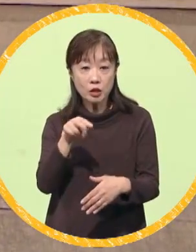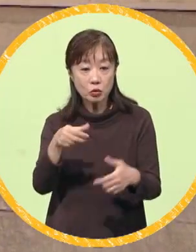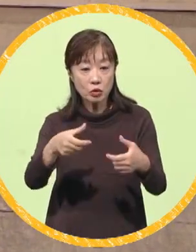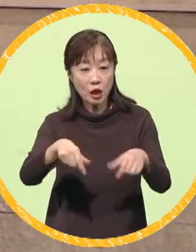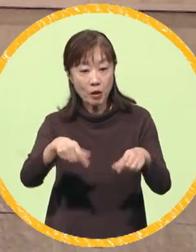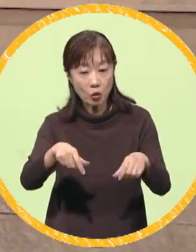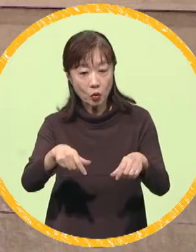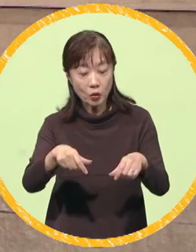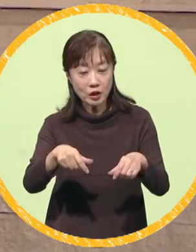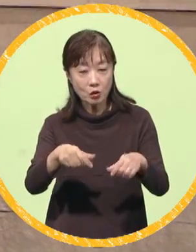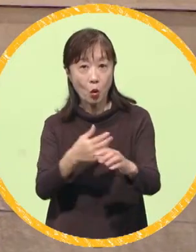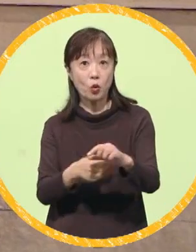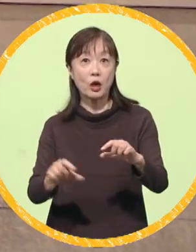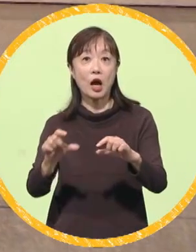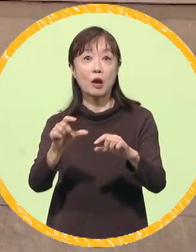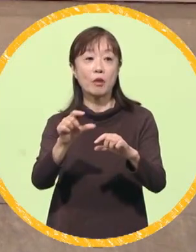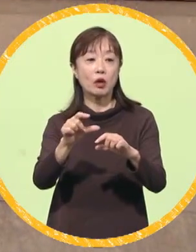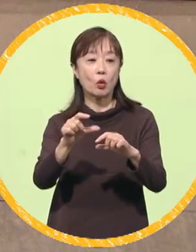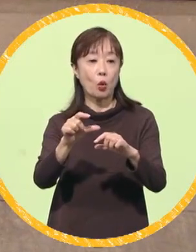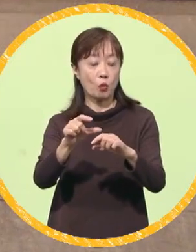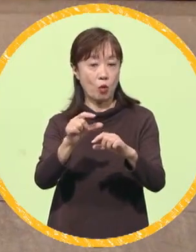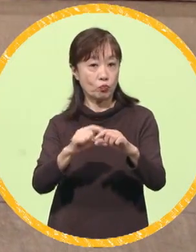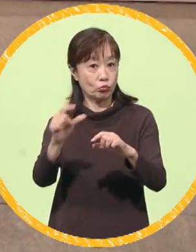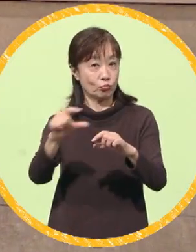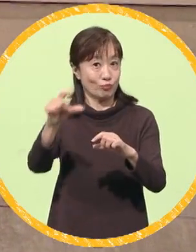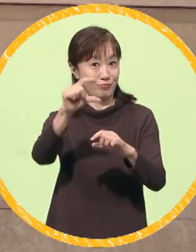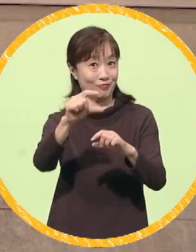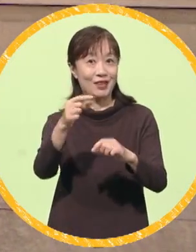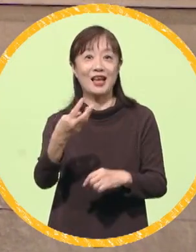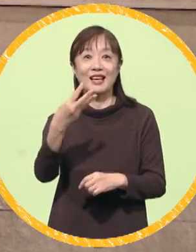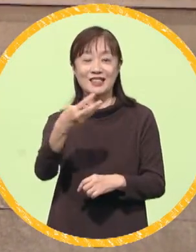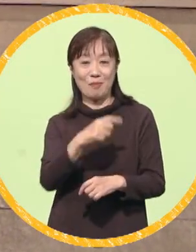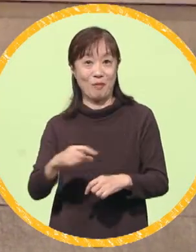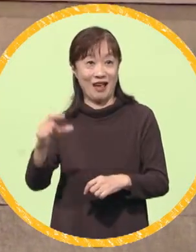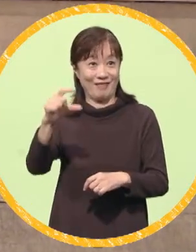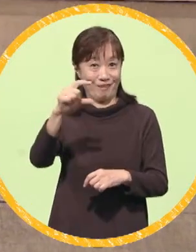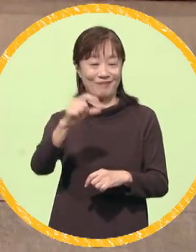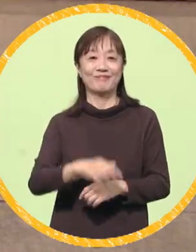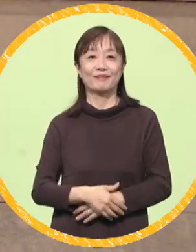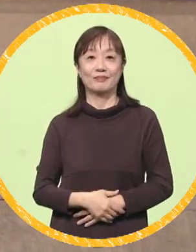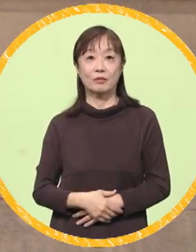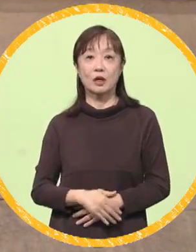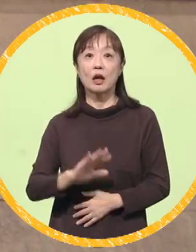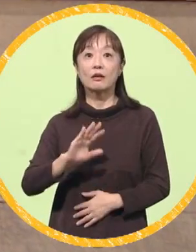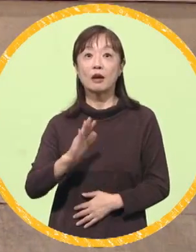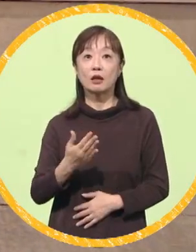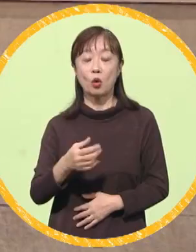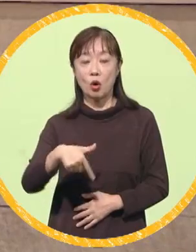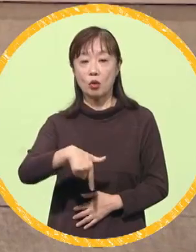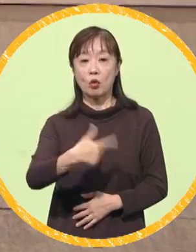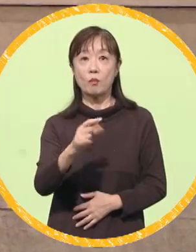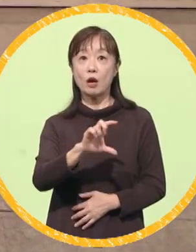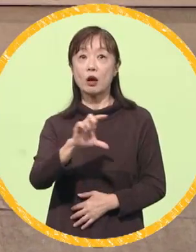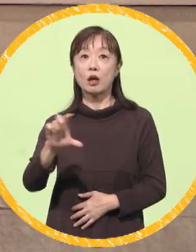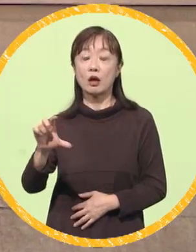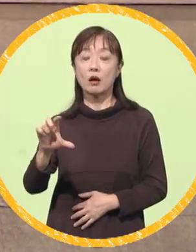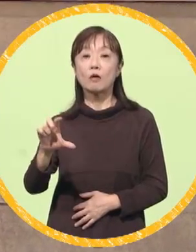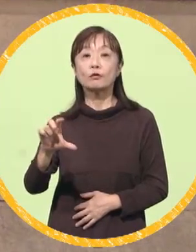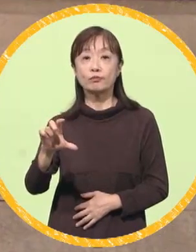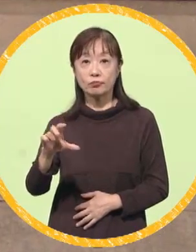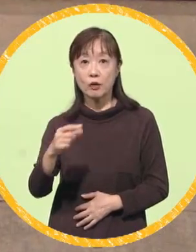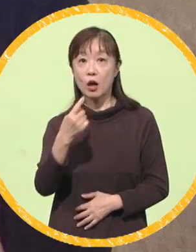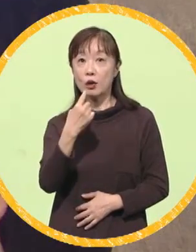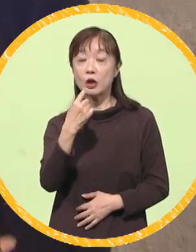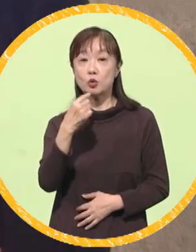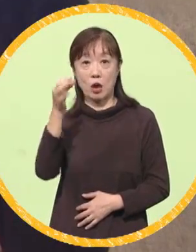は 倍。 結構 一番安いのからしたら3倍。 だけどうちは600円が私はすっご